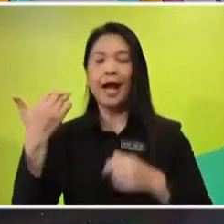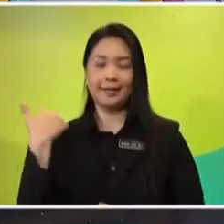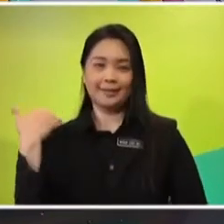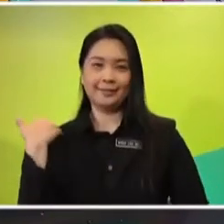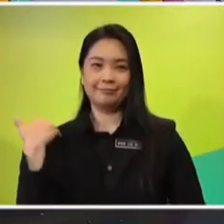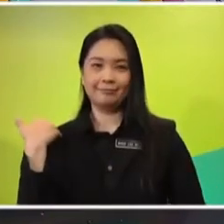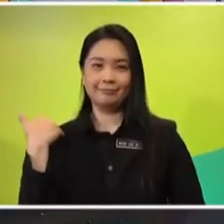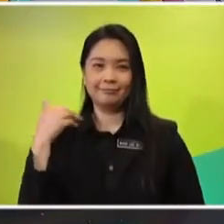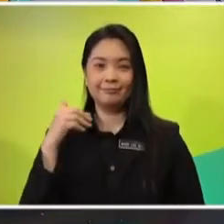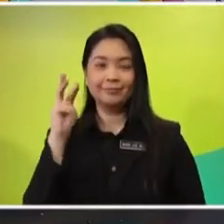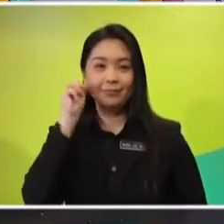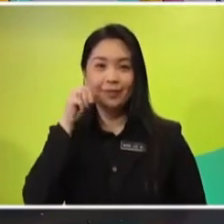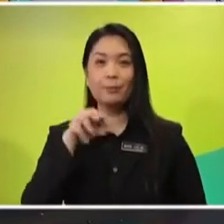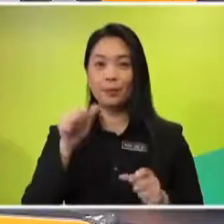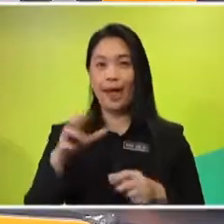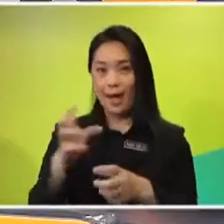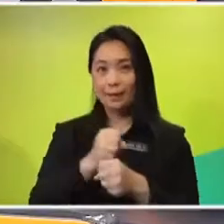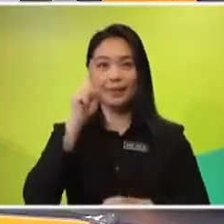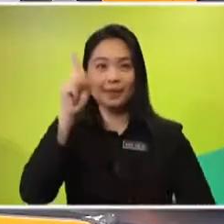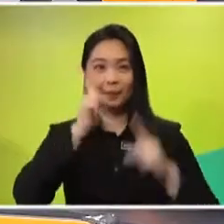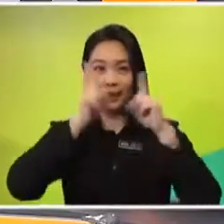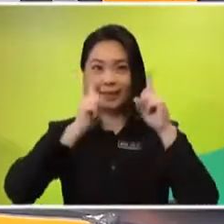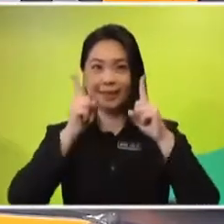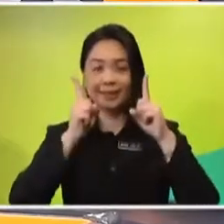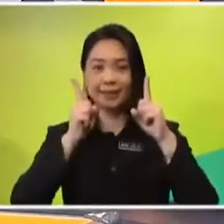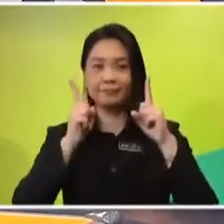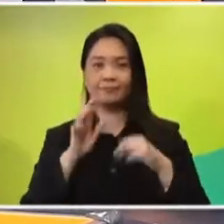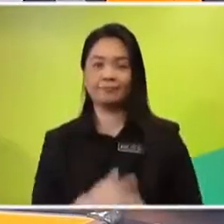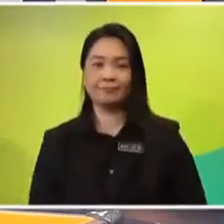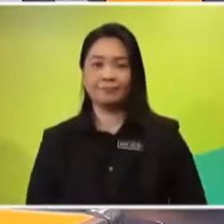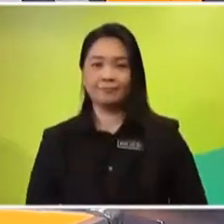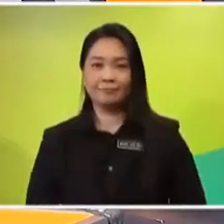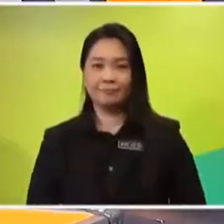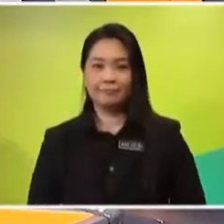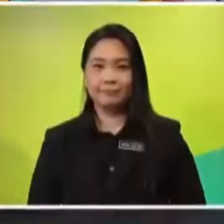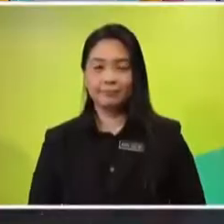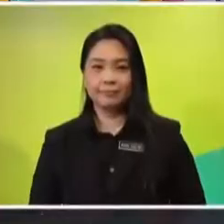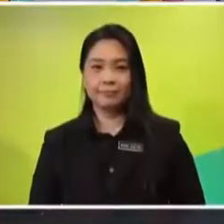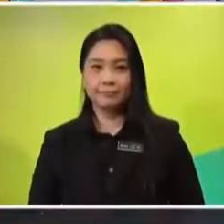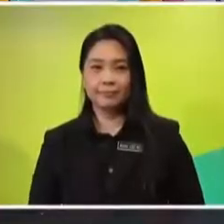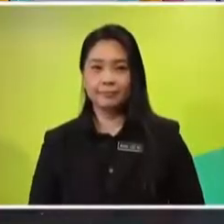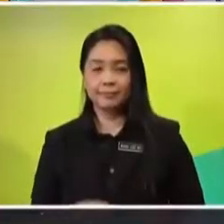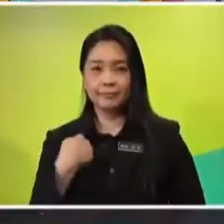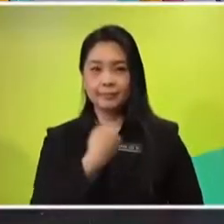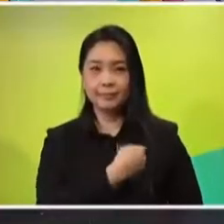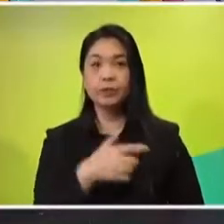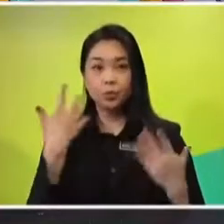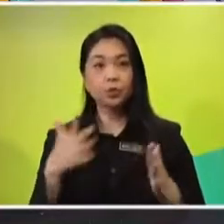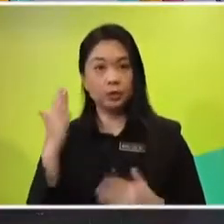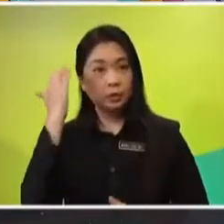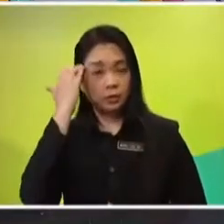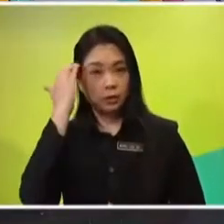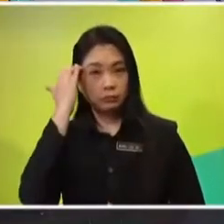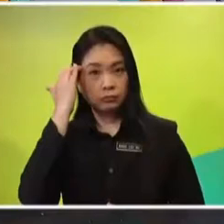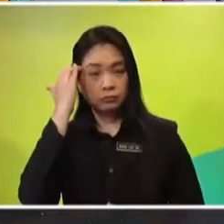Okey, Mira boleh ambil satu lagi bintang. Saya dapat lagi satu bintang. Okey, cikgu. Kita dah tahu tentang pecahan wajar.